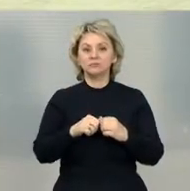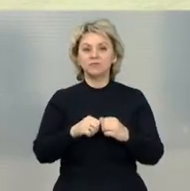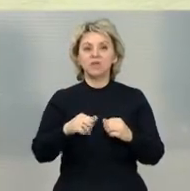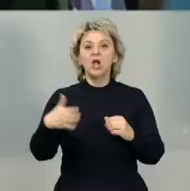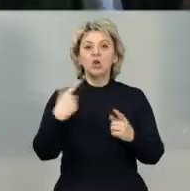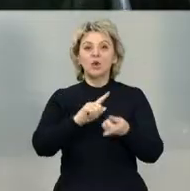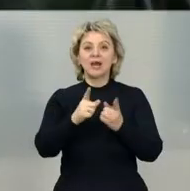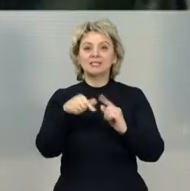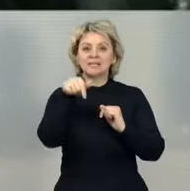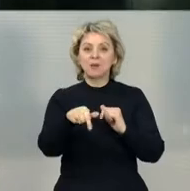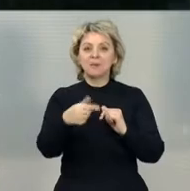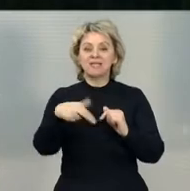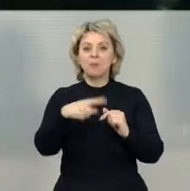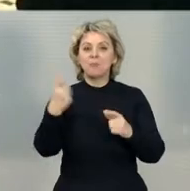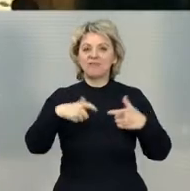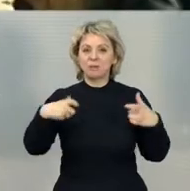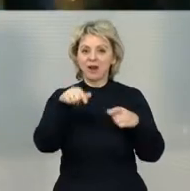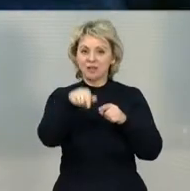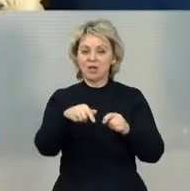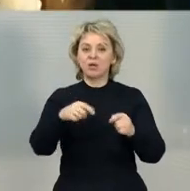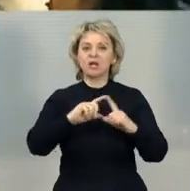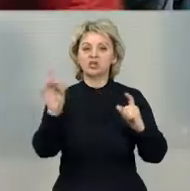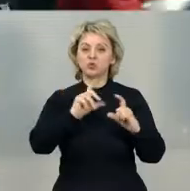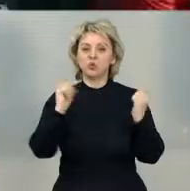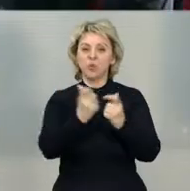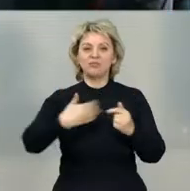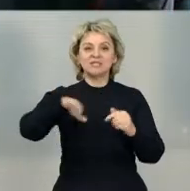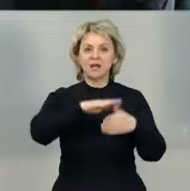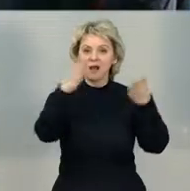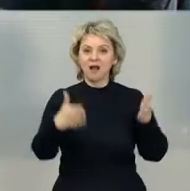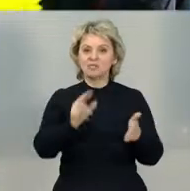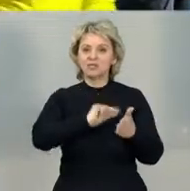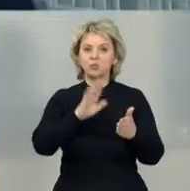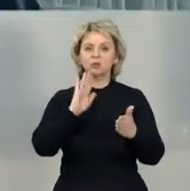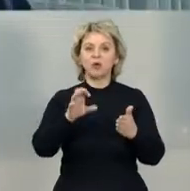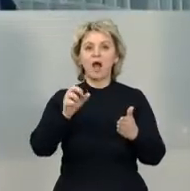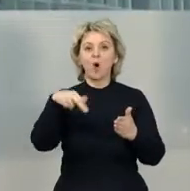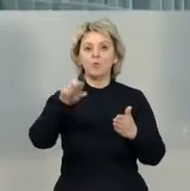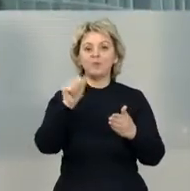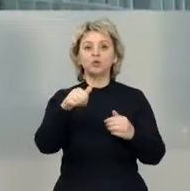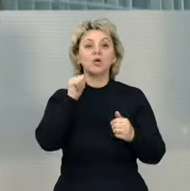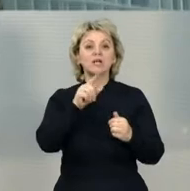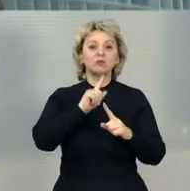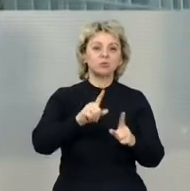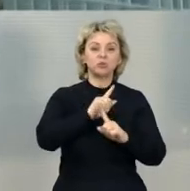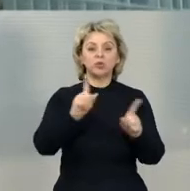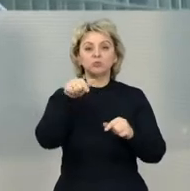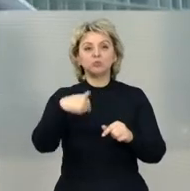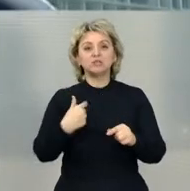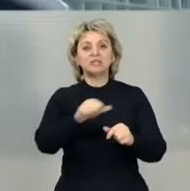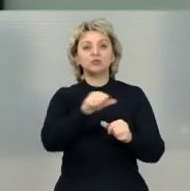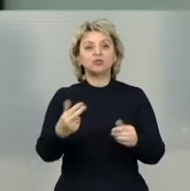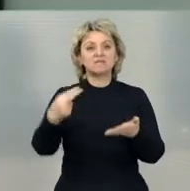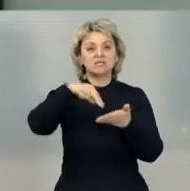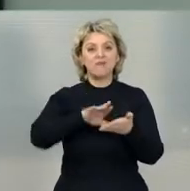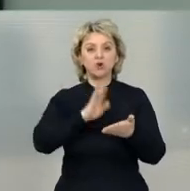Легкая заминка с продажей первых билетов на Ростов-арену. Для всех кассы заработали только к обеду. Завтра будет, не будет. Завтра опять надо с области